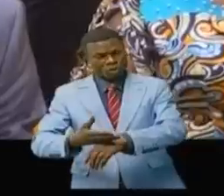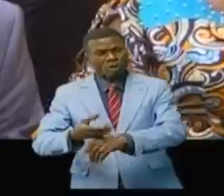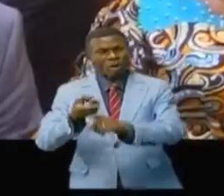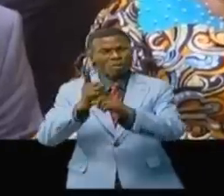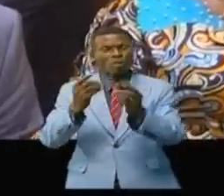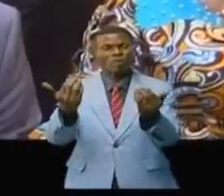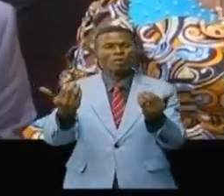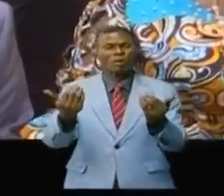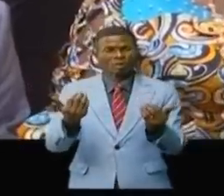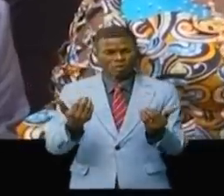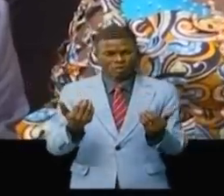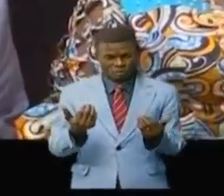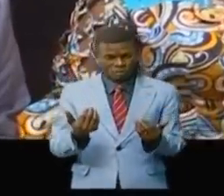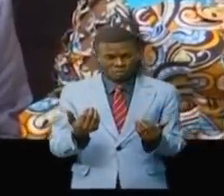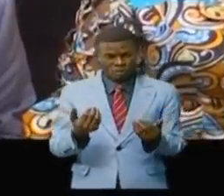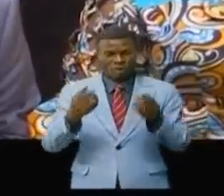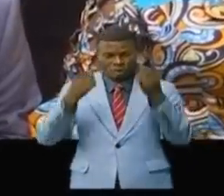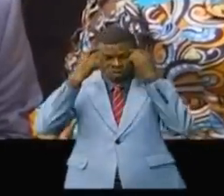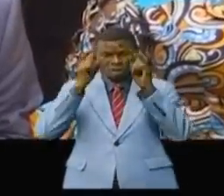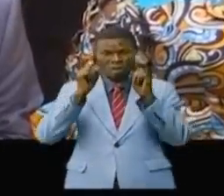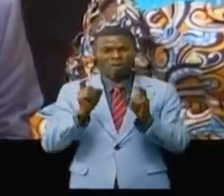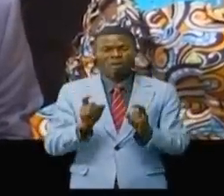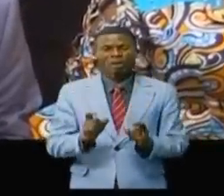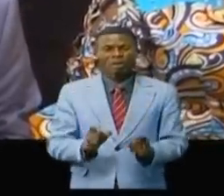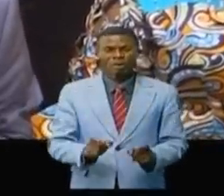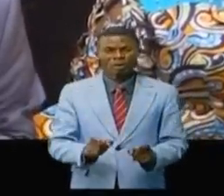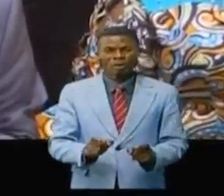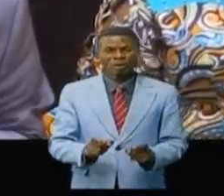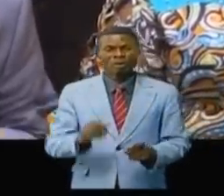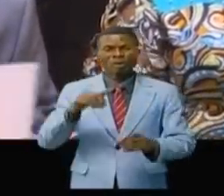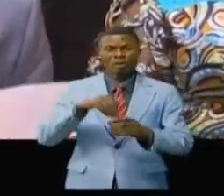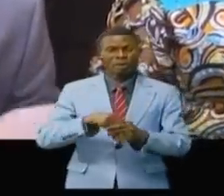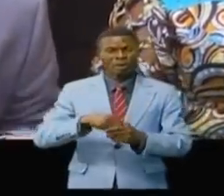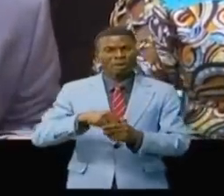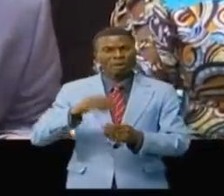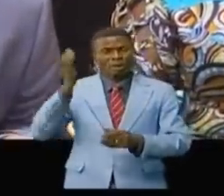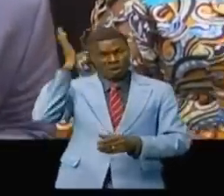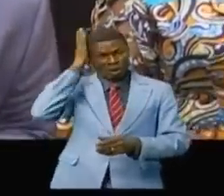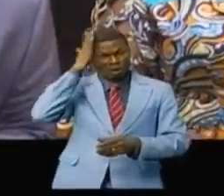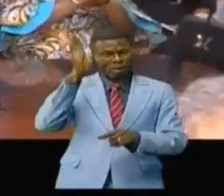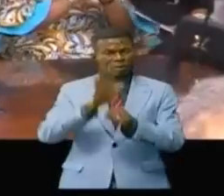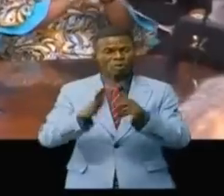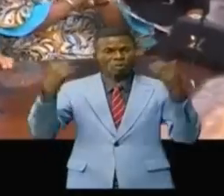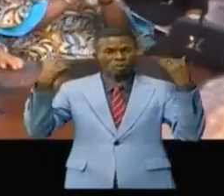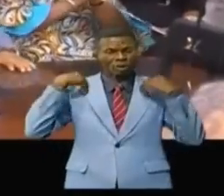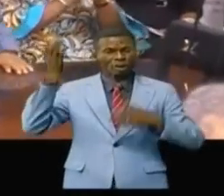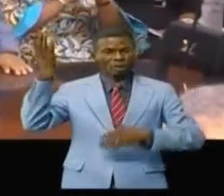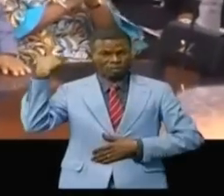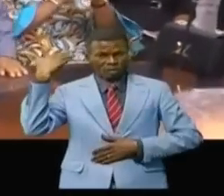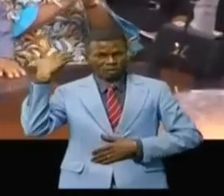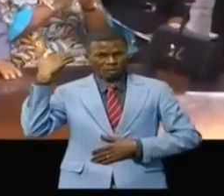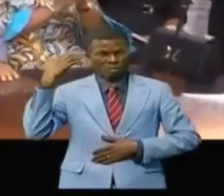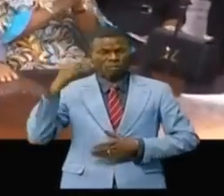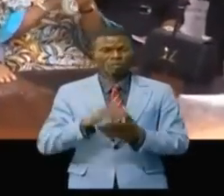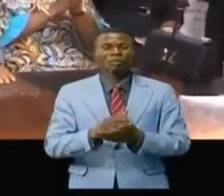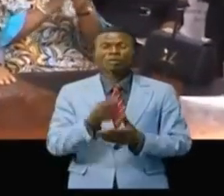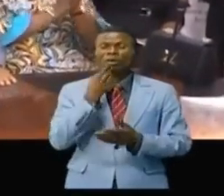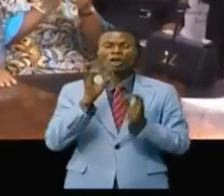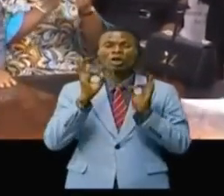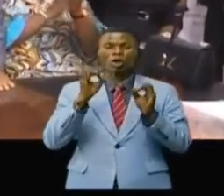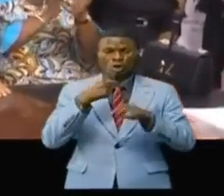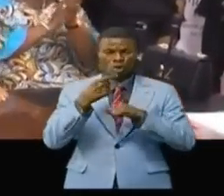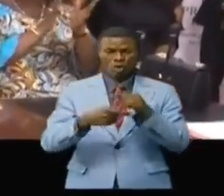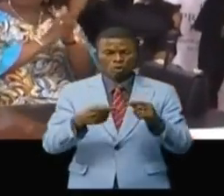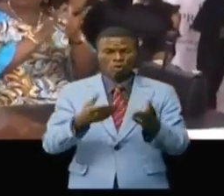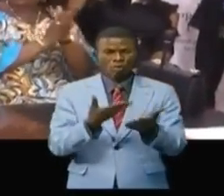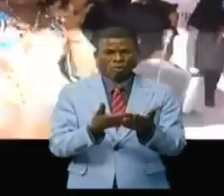volonté et de la détermination dans les chefs de ses dirigeants. C'est une autre page de l'histoire qui s'écrit au